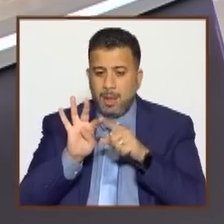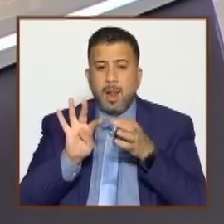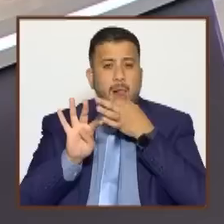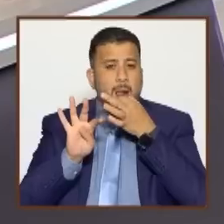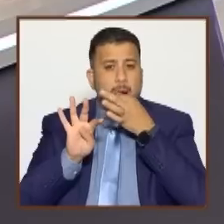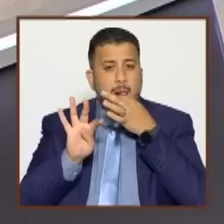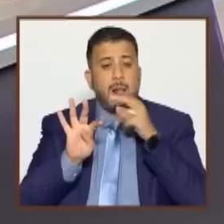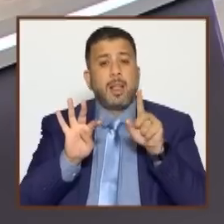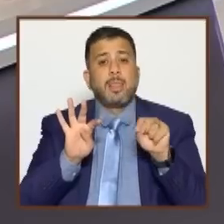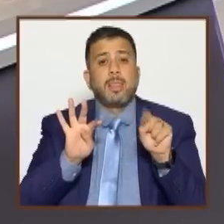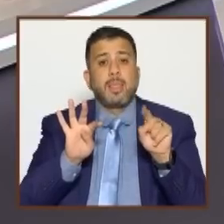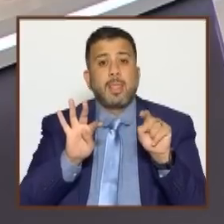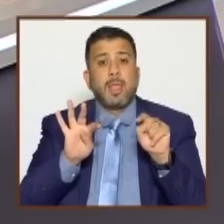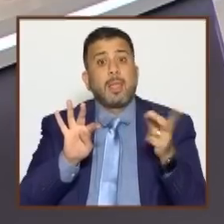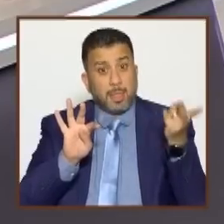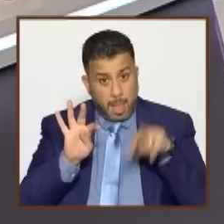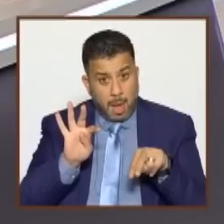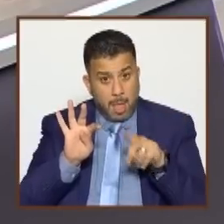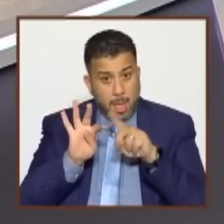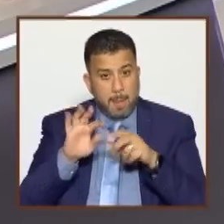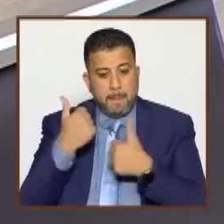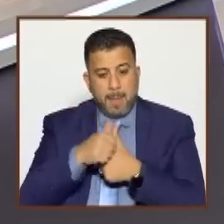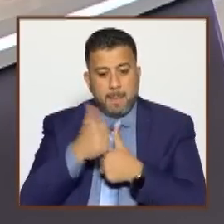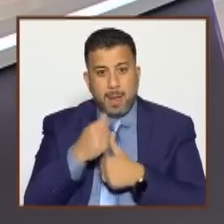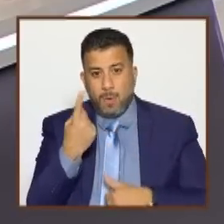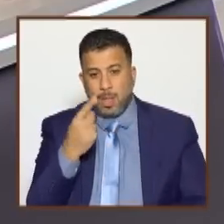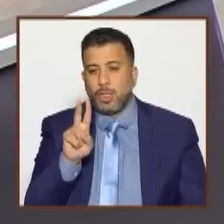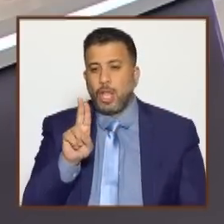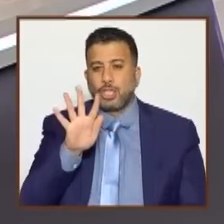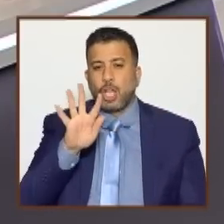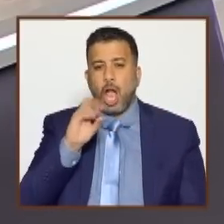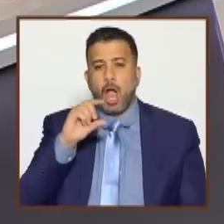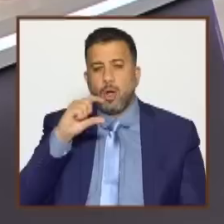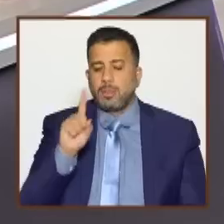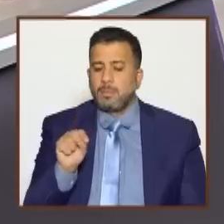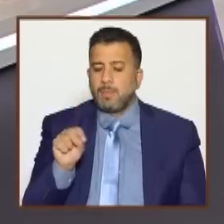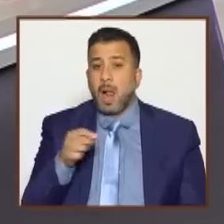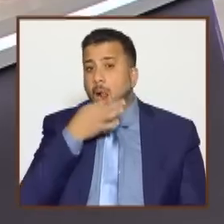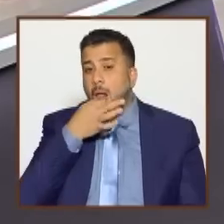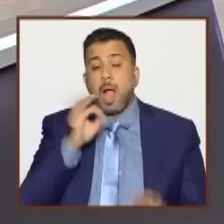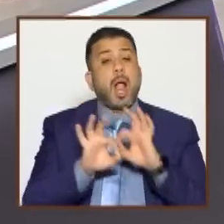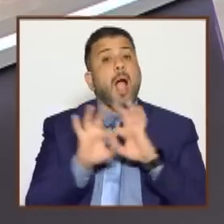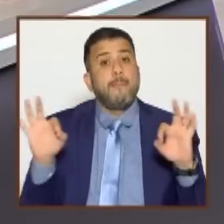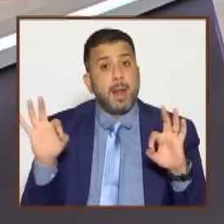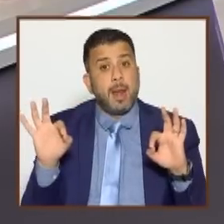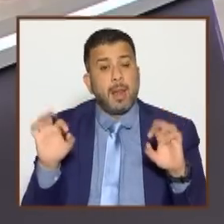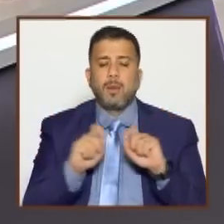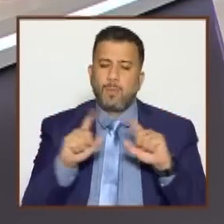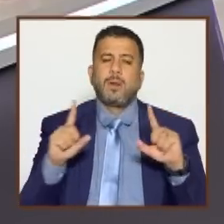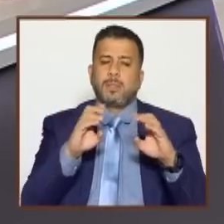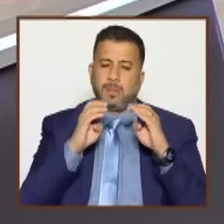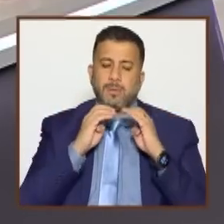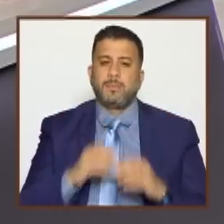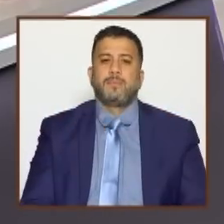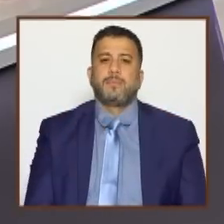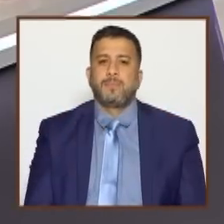تحيات كاملة او يعني لين التشهد الاول ان شاء الله. ابشر ابو خالد. السؤال الثالث. جزاك الله خير.